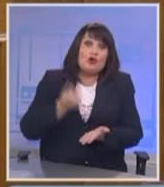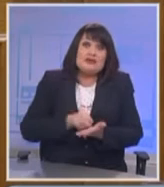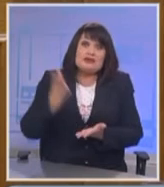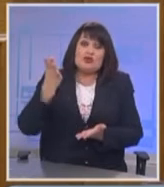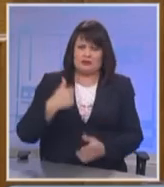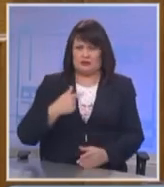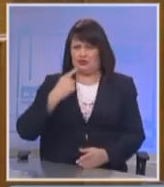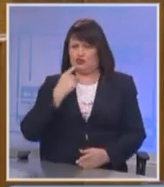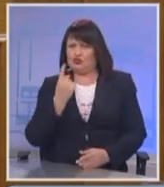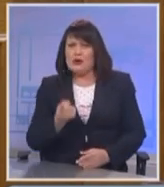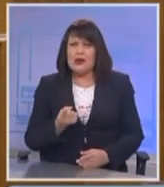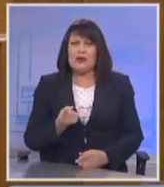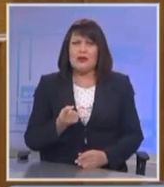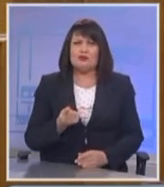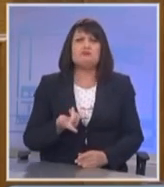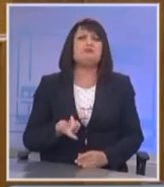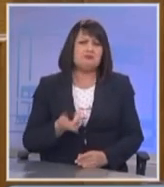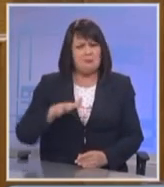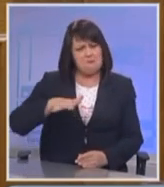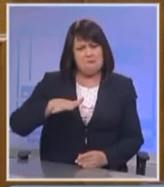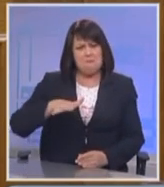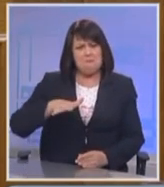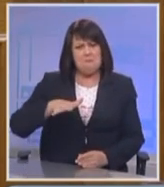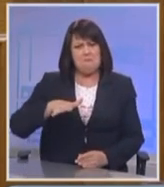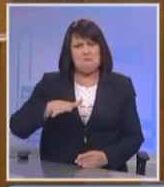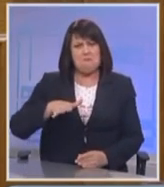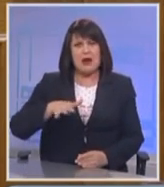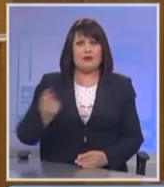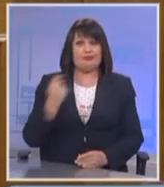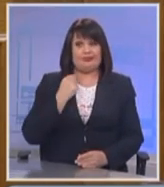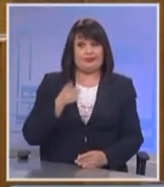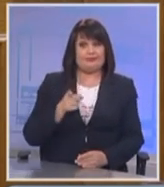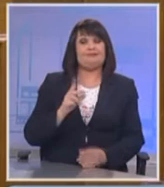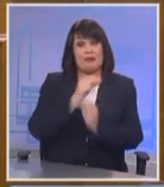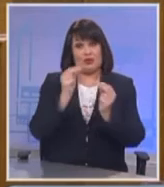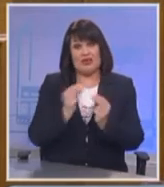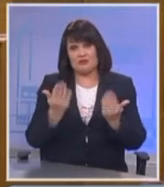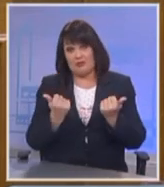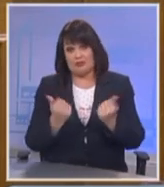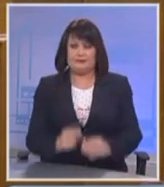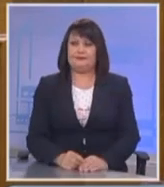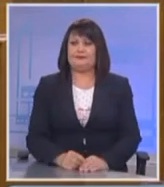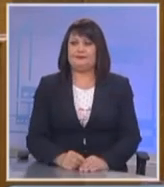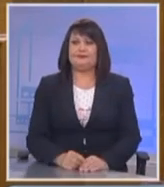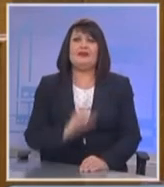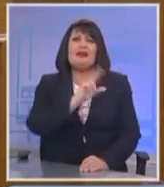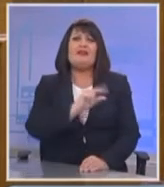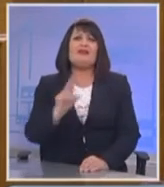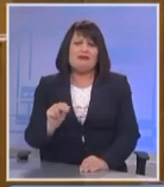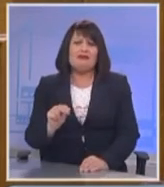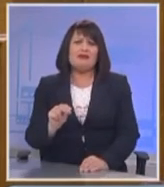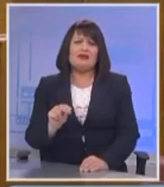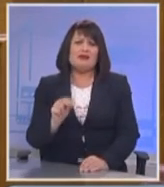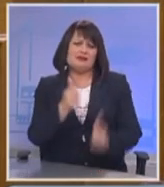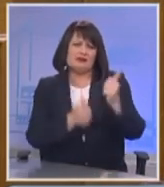λέμε ότι μάλλον μείνατε μεταξενταστέως. Αλλά τον ίδιο περίπου βαθμό